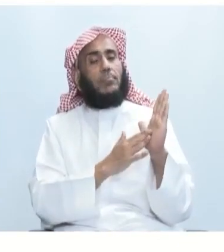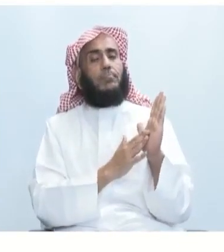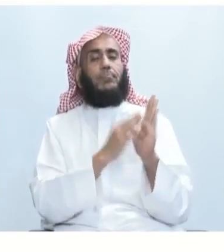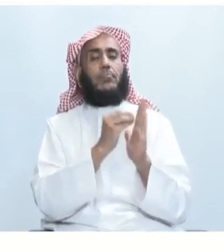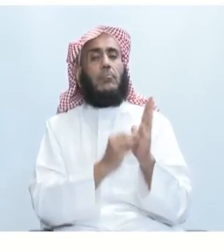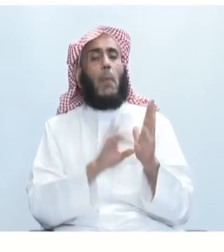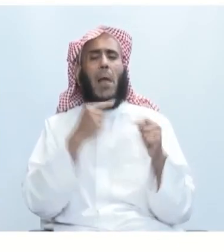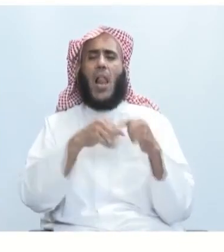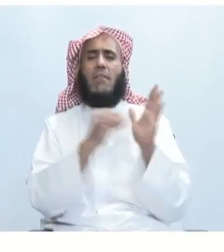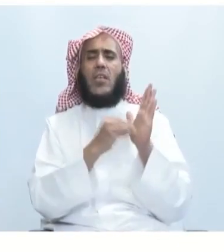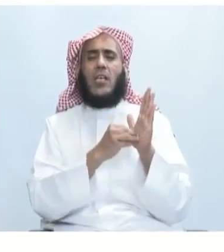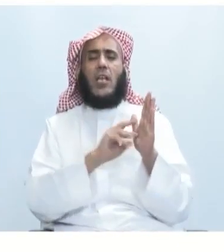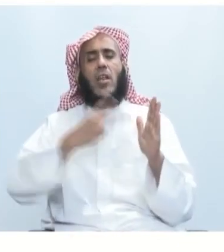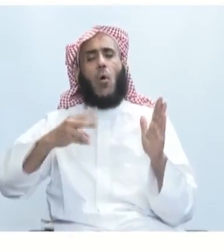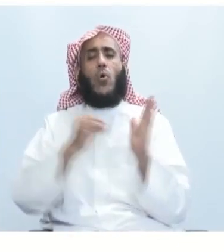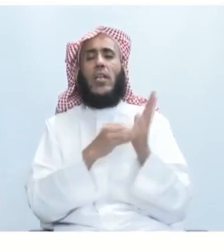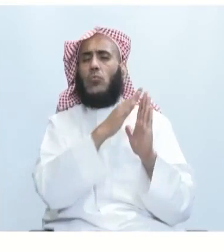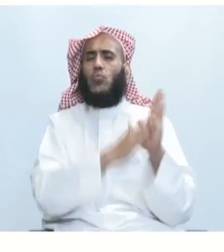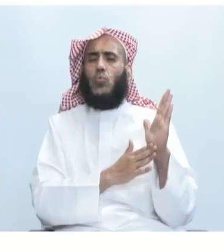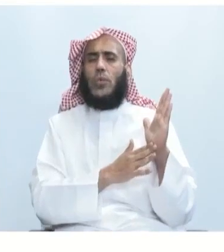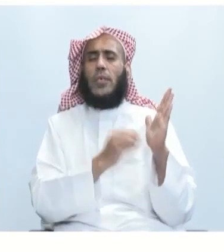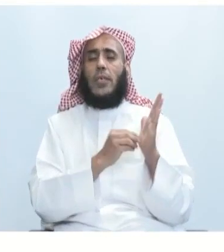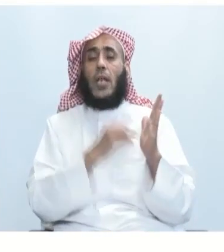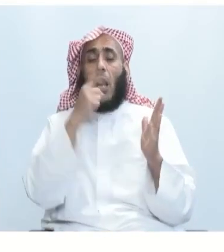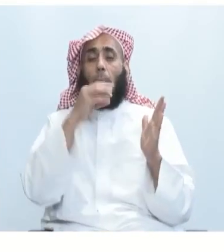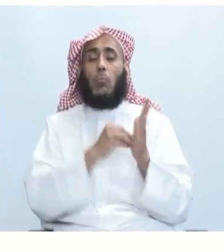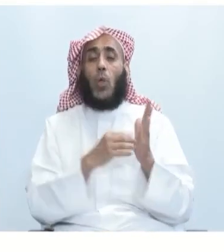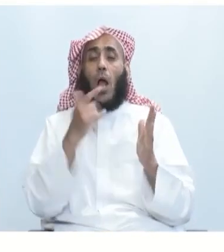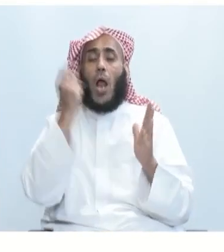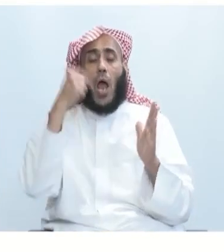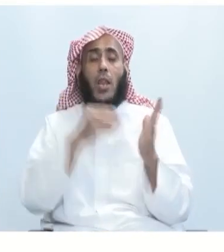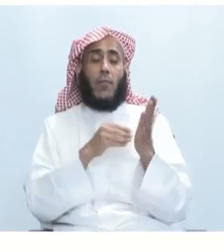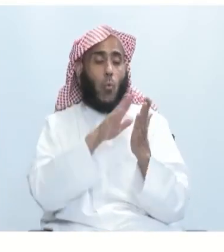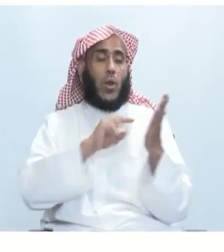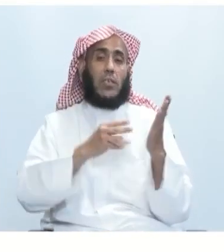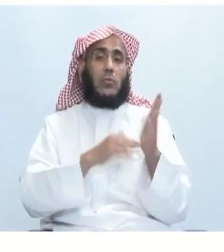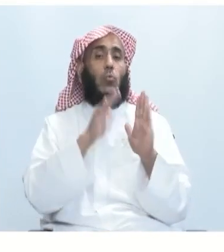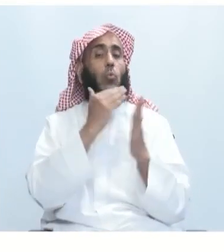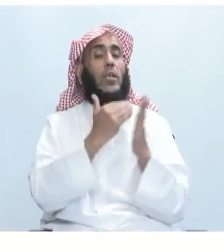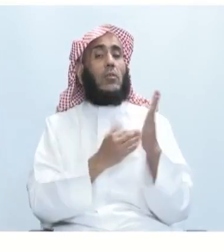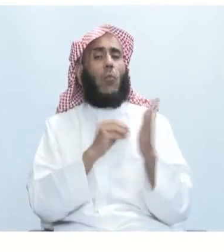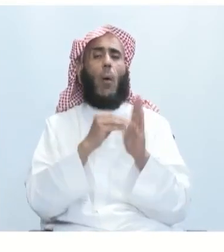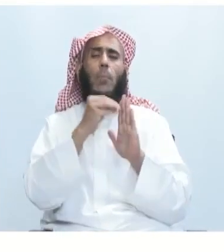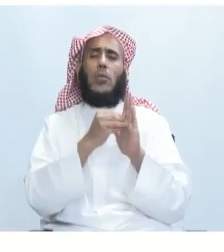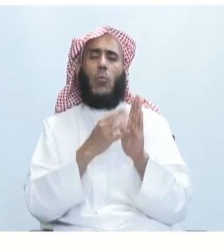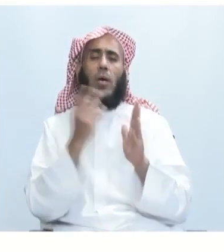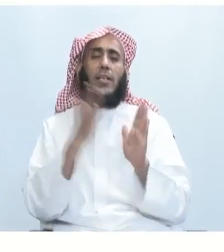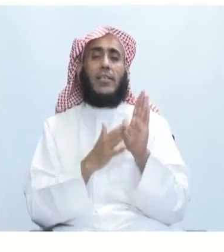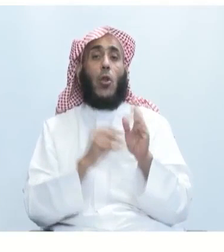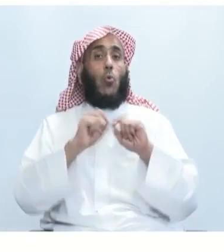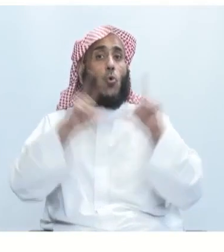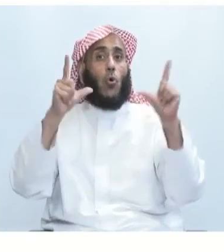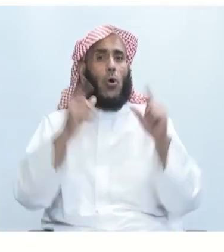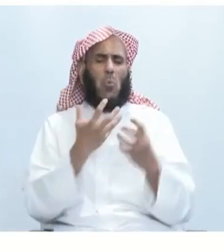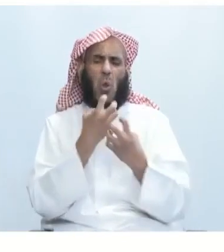ما الذي فيه طبعا نوع النص لابد للقارئ ان يعرف نوع النص وعناصره الفنيه محتوى النص الوضوح